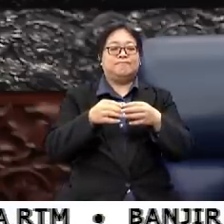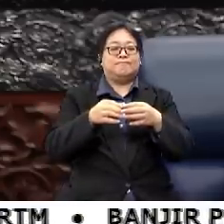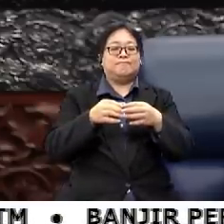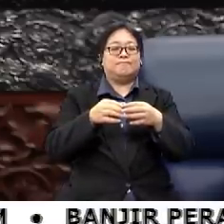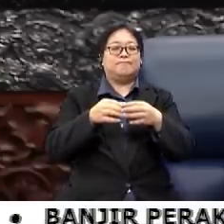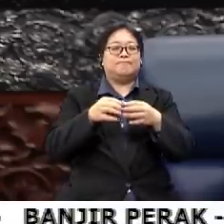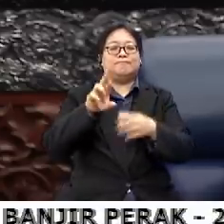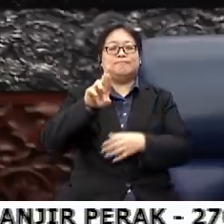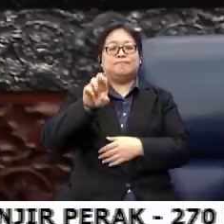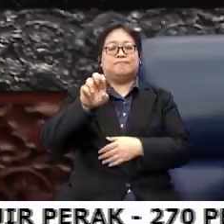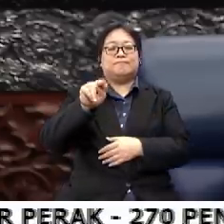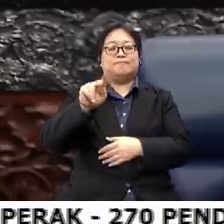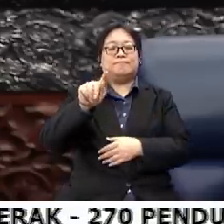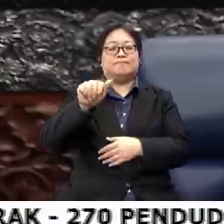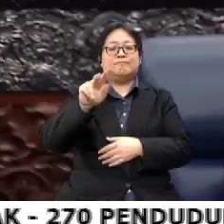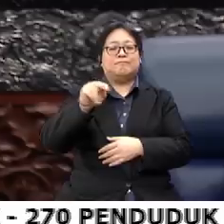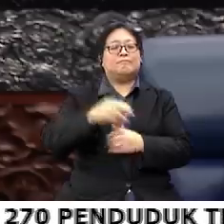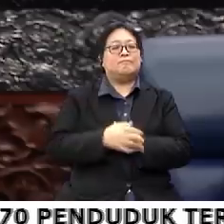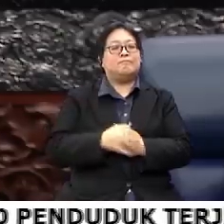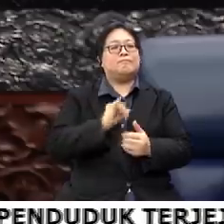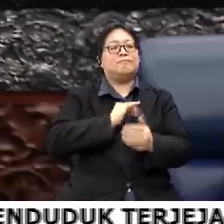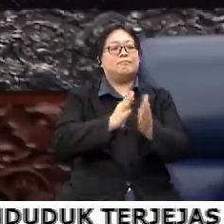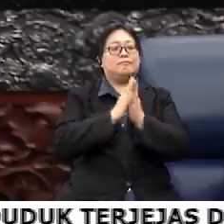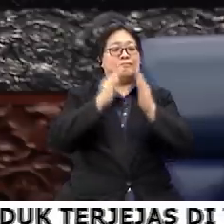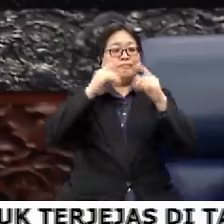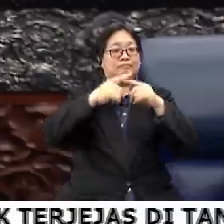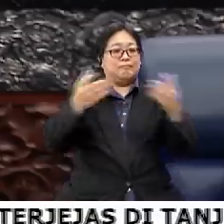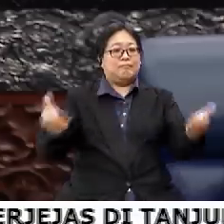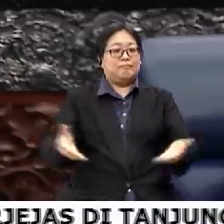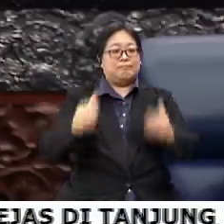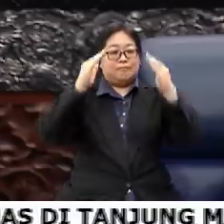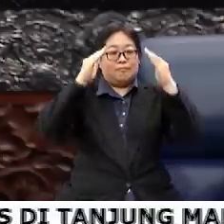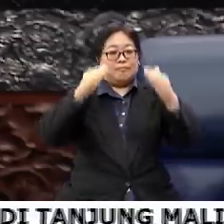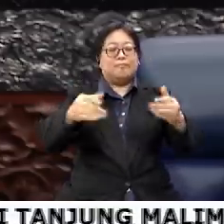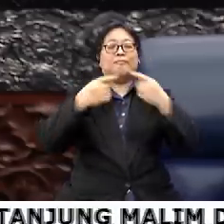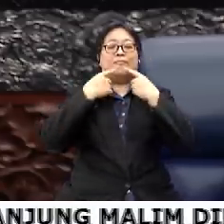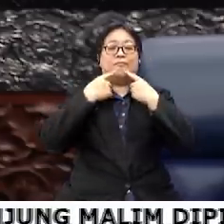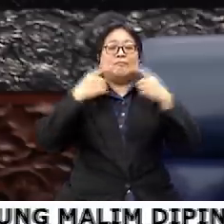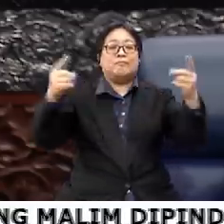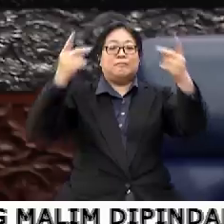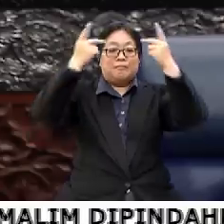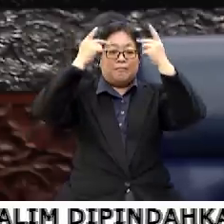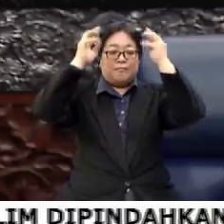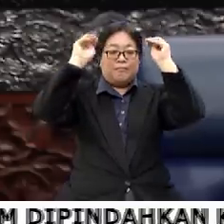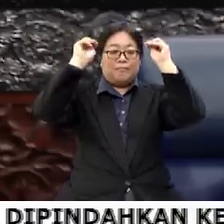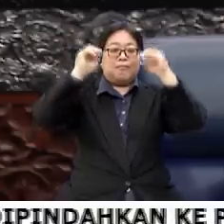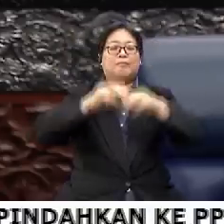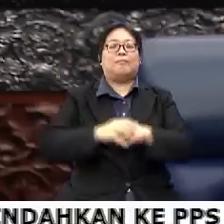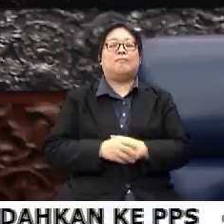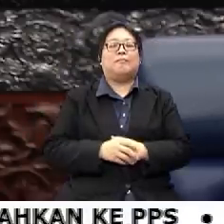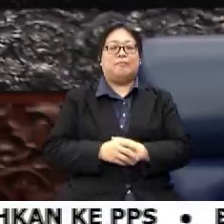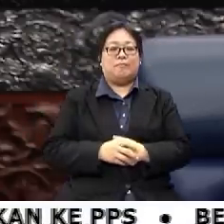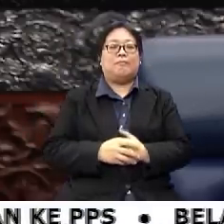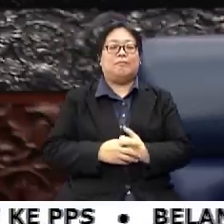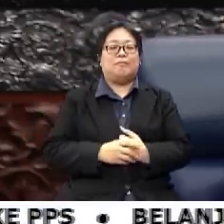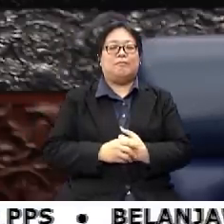rentan. Saya ingin menarik perhatian Dewan Yang Mulia ini kepada kenyataan Yang Amat Berhormat Perdana Menteri,